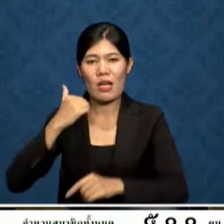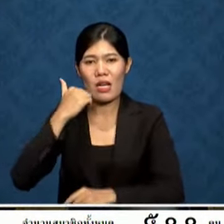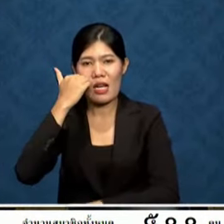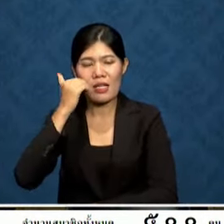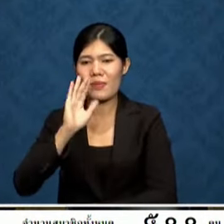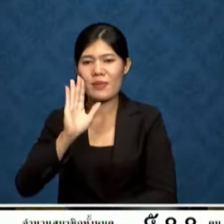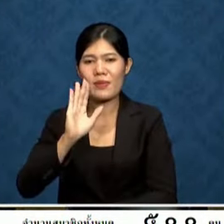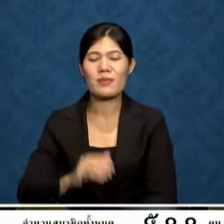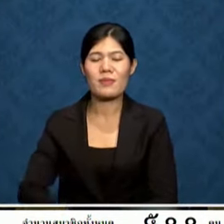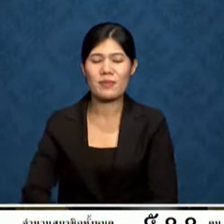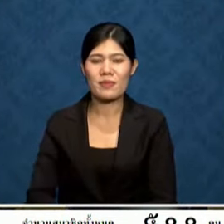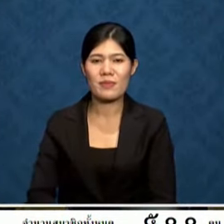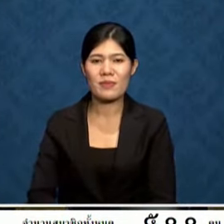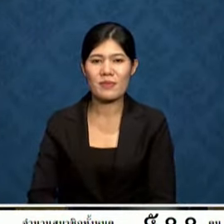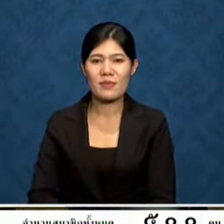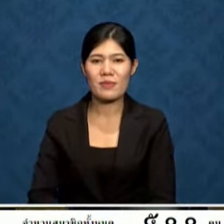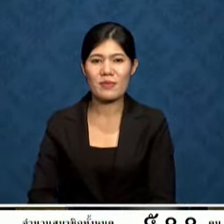ได้